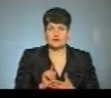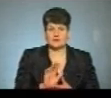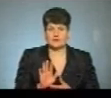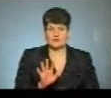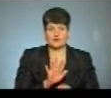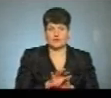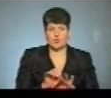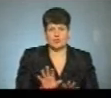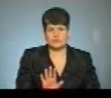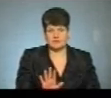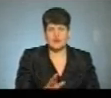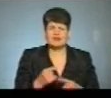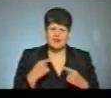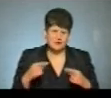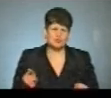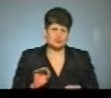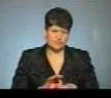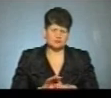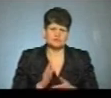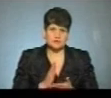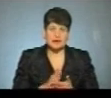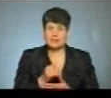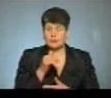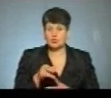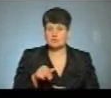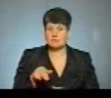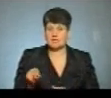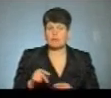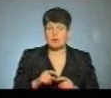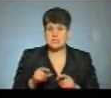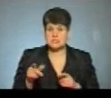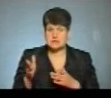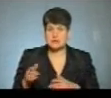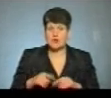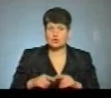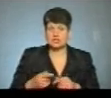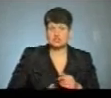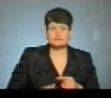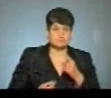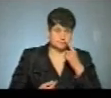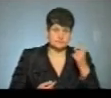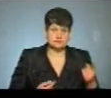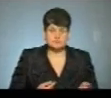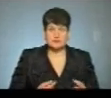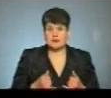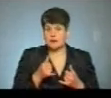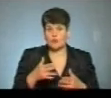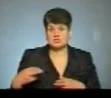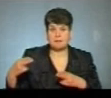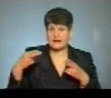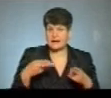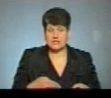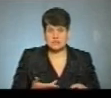навіть не на коронавірус, а на іншу хворобу, і не має змоги піти до магазину, а родина десь живе далі, не має змоги приїхати,